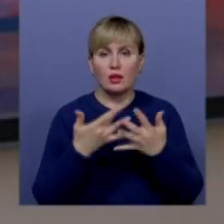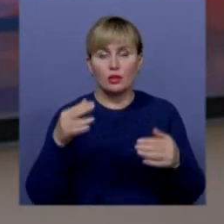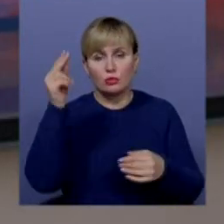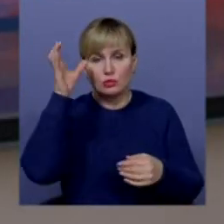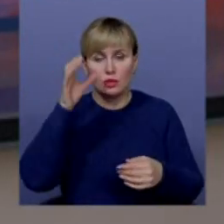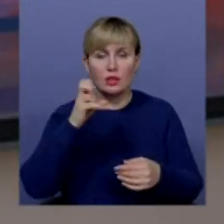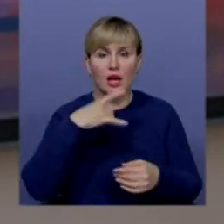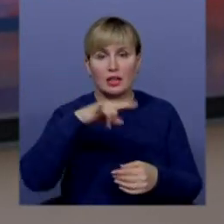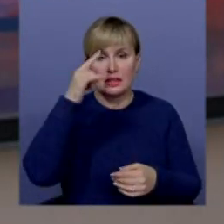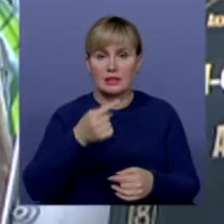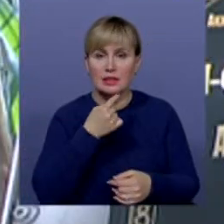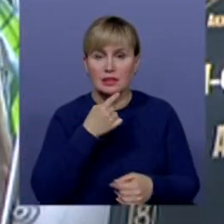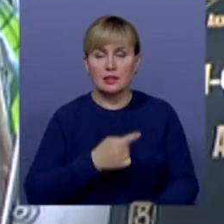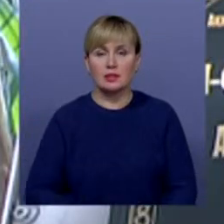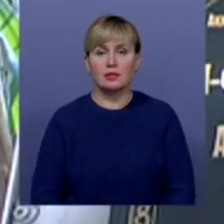ученого на казахский язык.